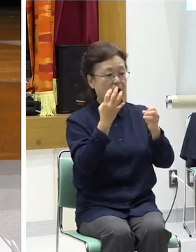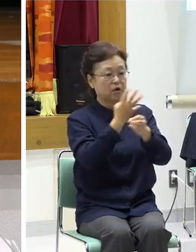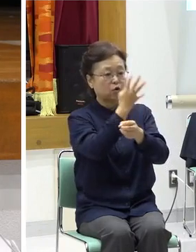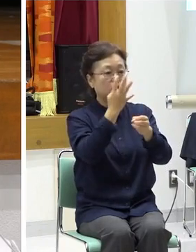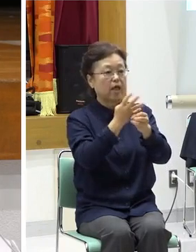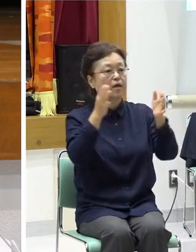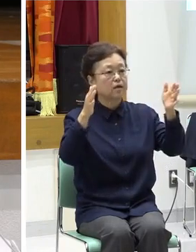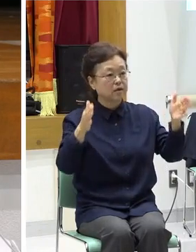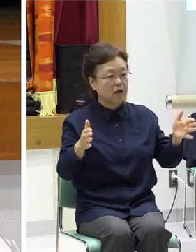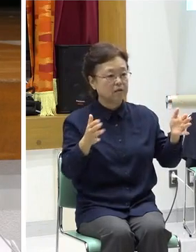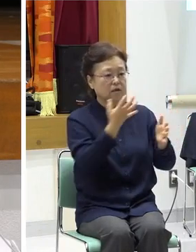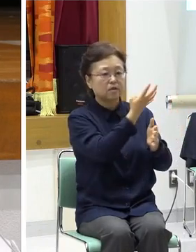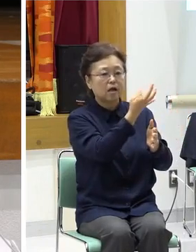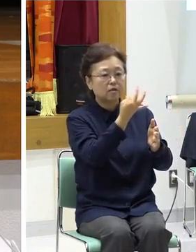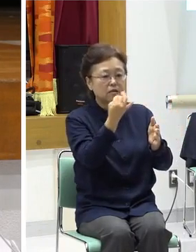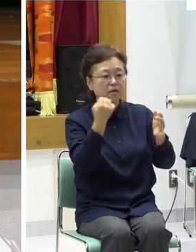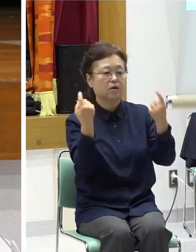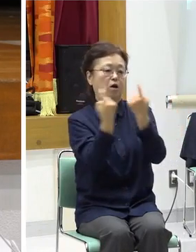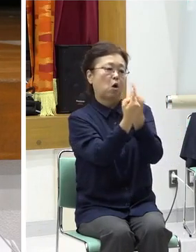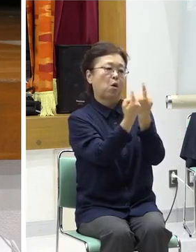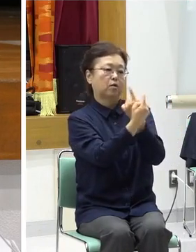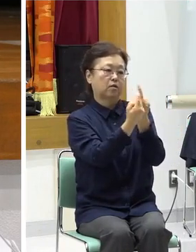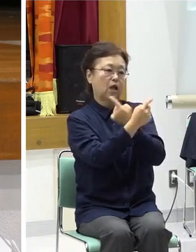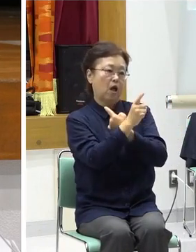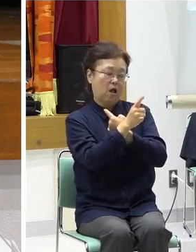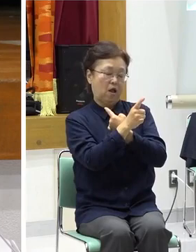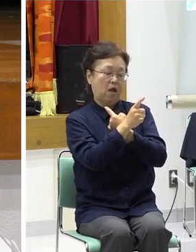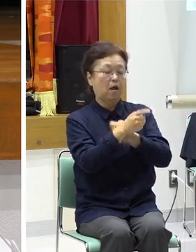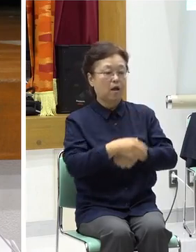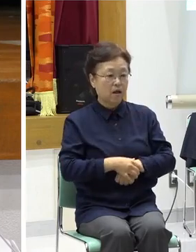名か、変わられたんですけれども、